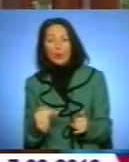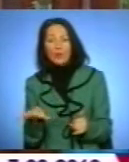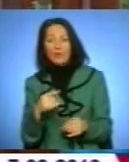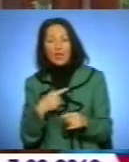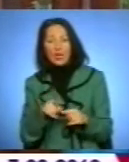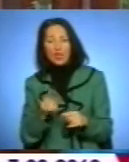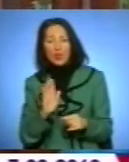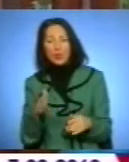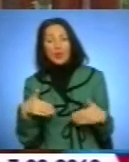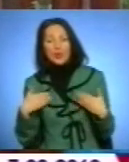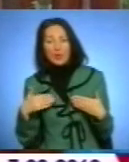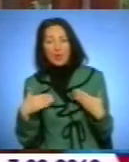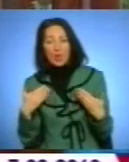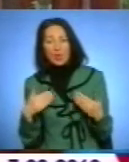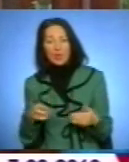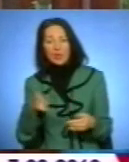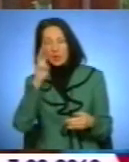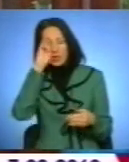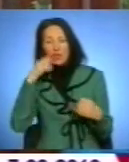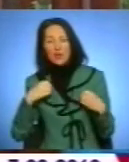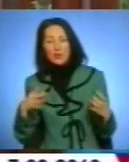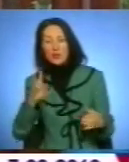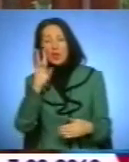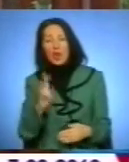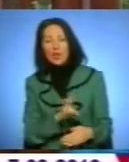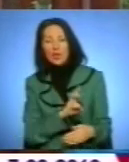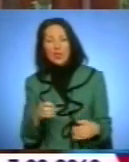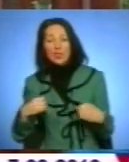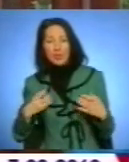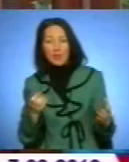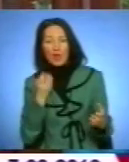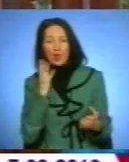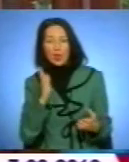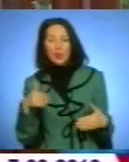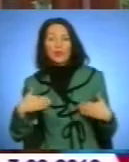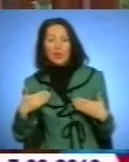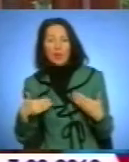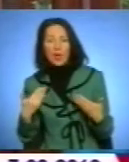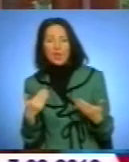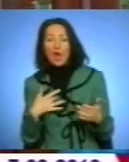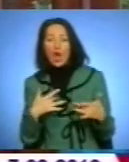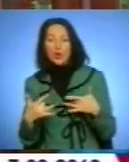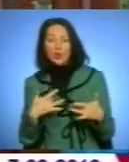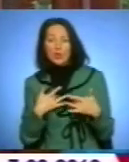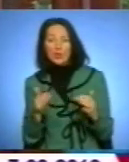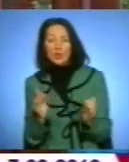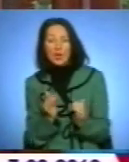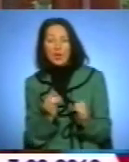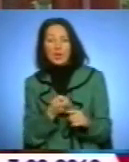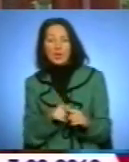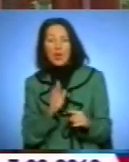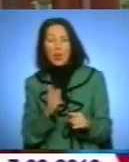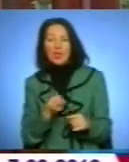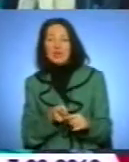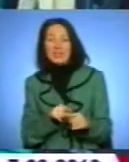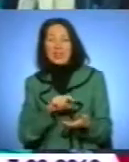будуть привітання, це як на державні свята і релігійні. Коли там будуть відбуватися привітання, якісь такі концерти невеликі, то це буде відбуватися в